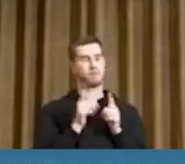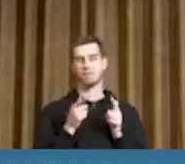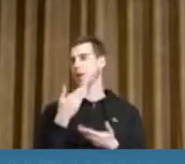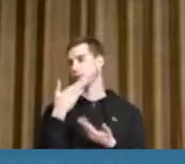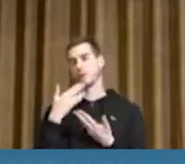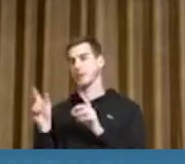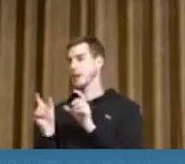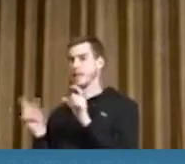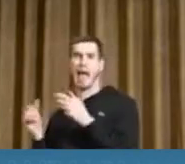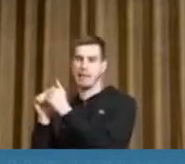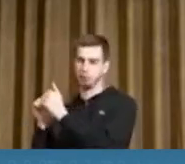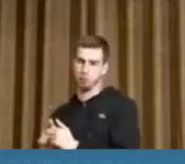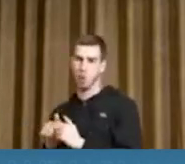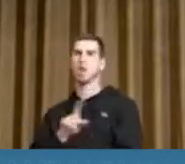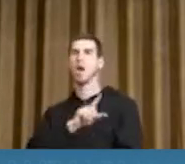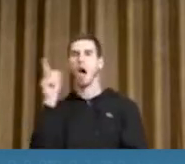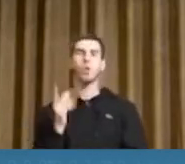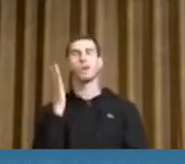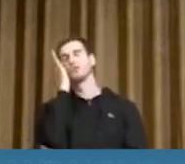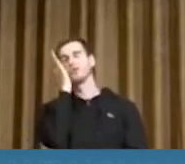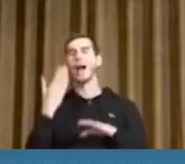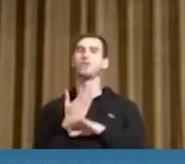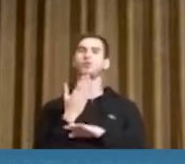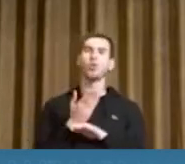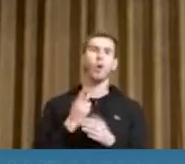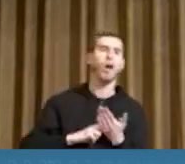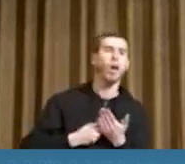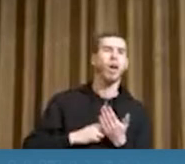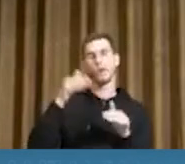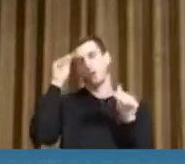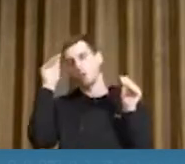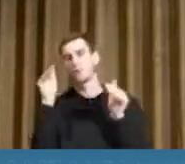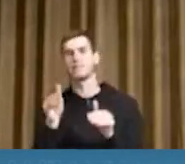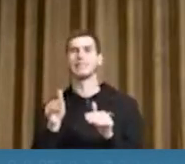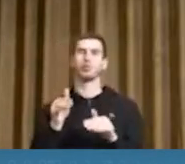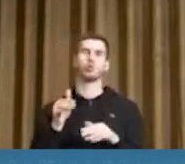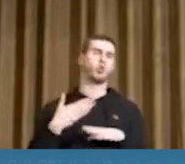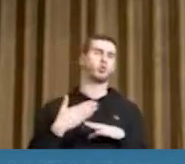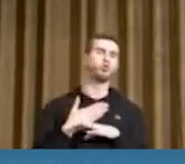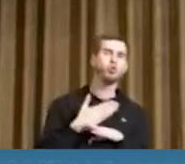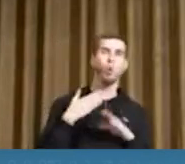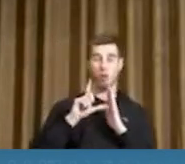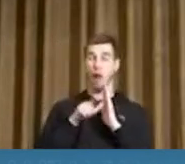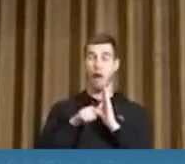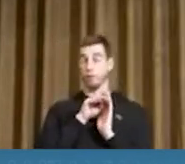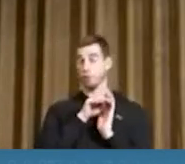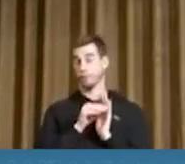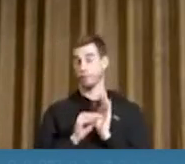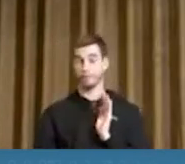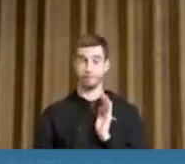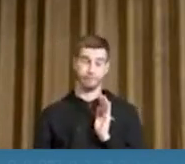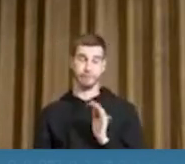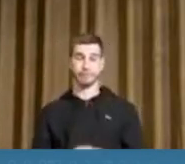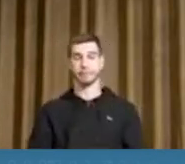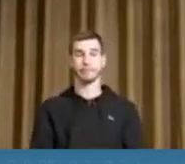Nicht-Kadersportlern und eben auch bei Schlafstörungen, Konzentrationsstörungen und dem Leistungsknick zumindest tendenziell